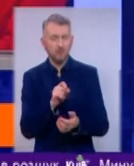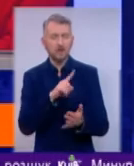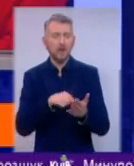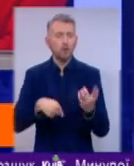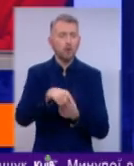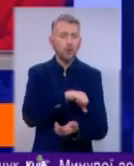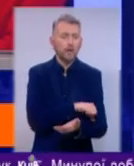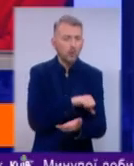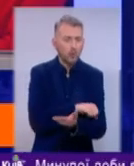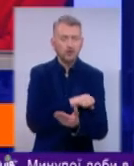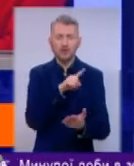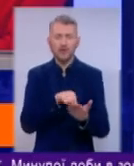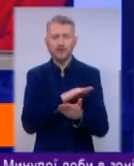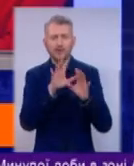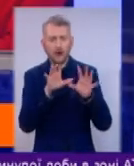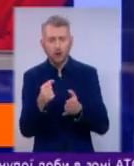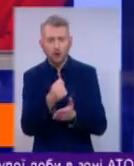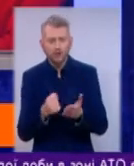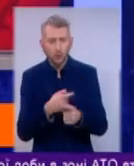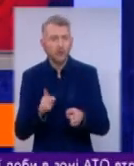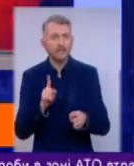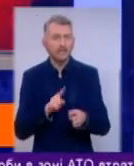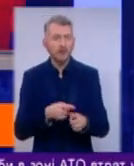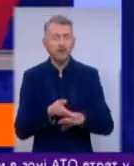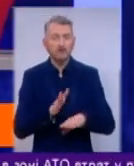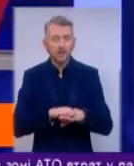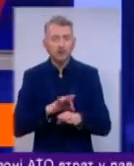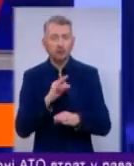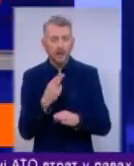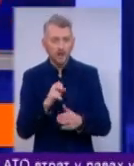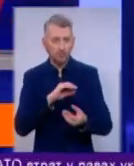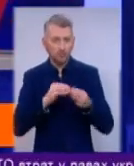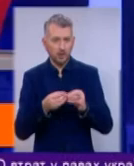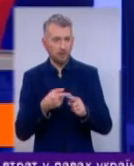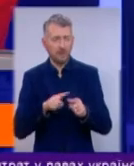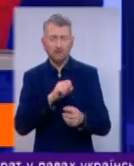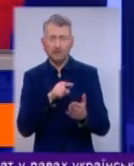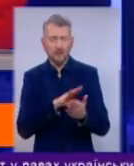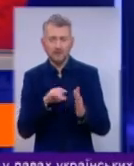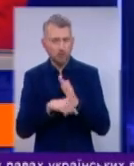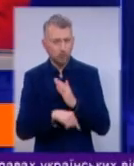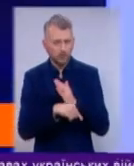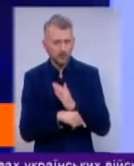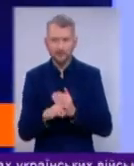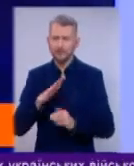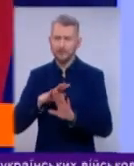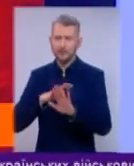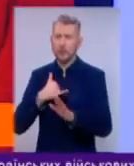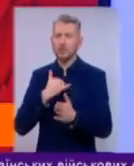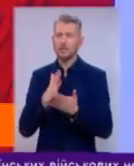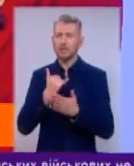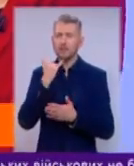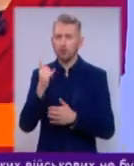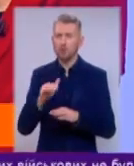наркотиків, питання нелегальної зброї, це важкі соціальні проблеми, але це питання не топ-корупції. Дякую вам, чекайте хвилинку, у нас є телефонний